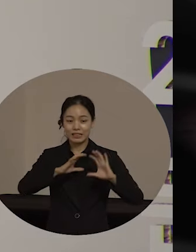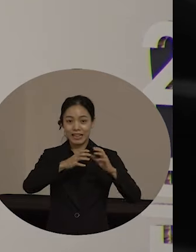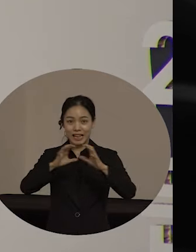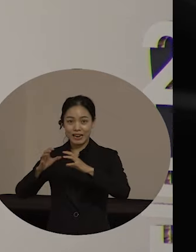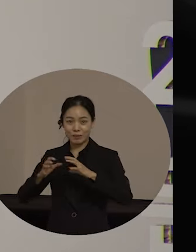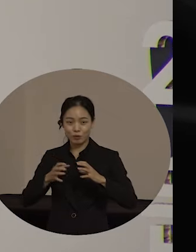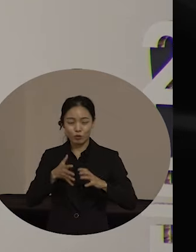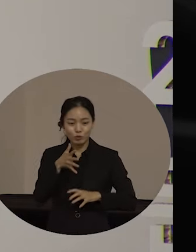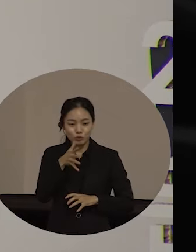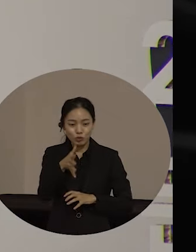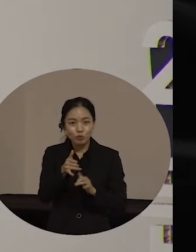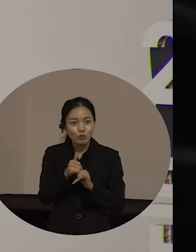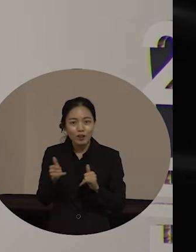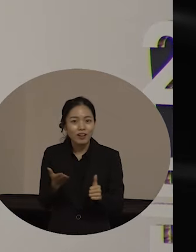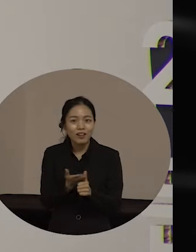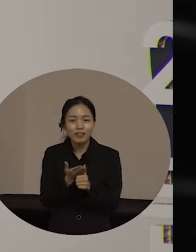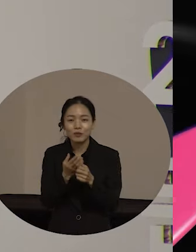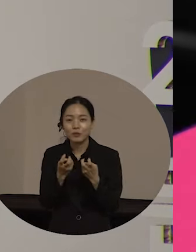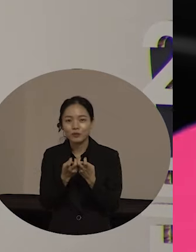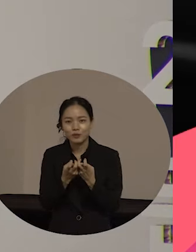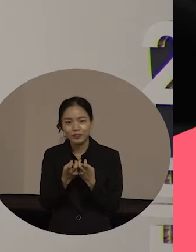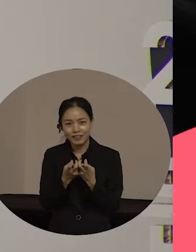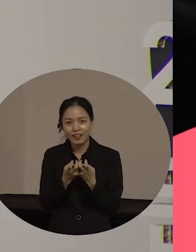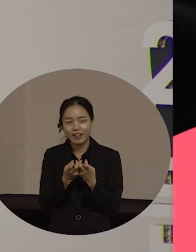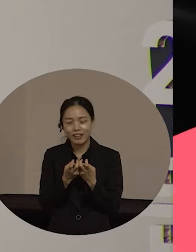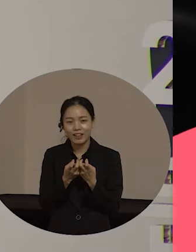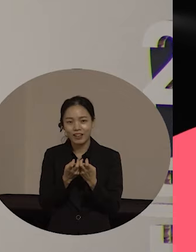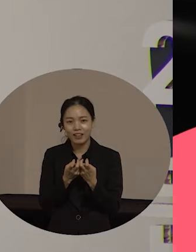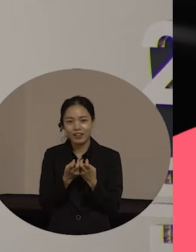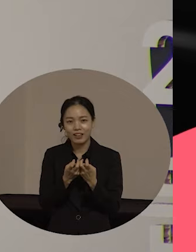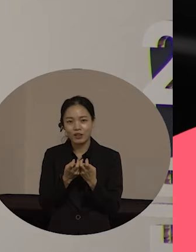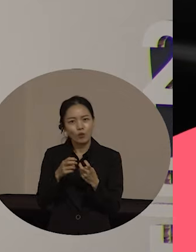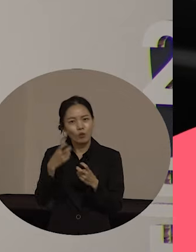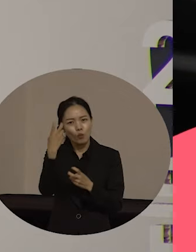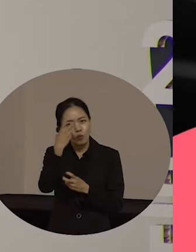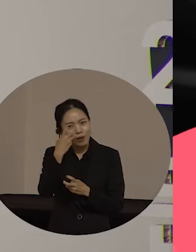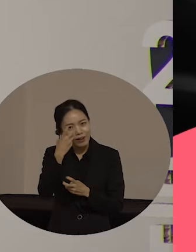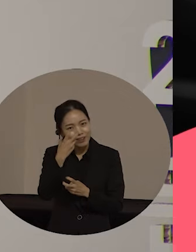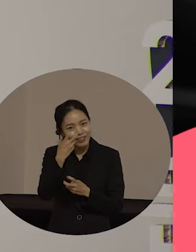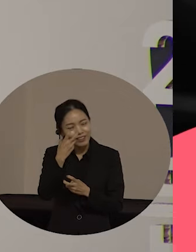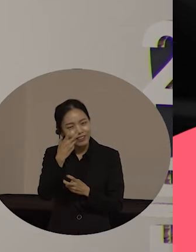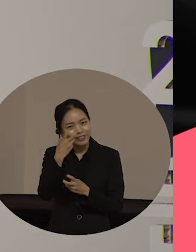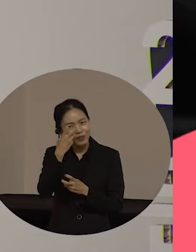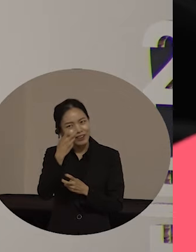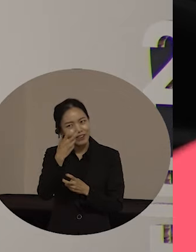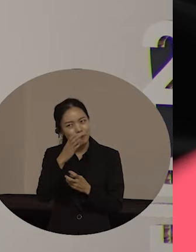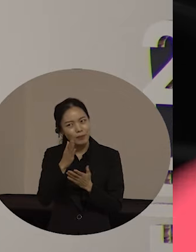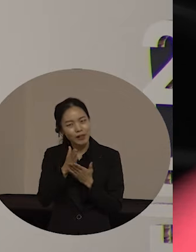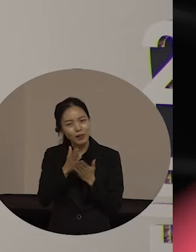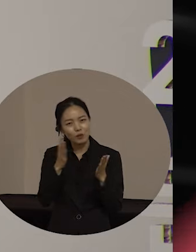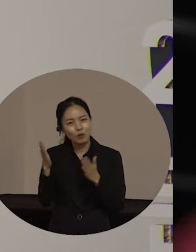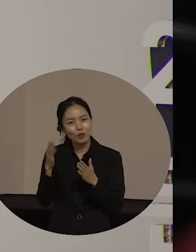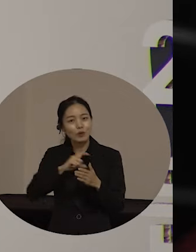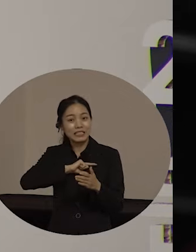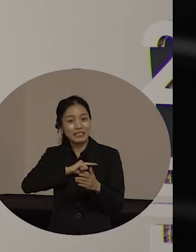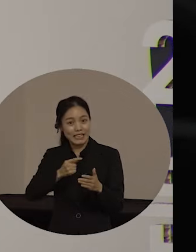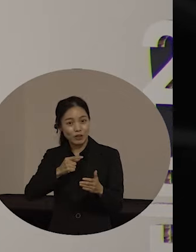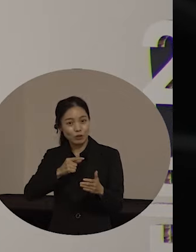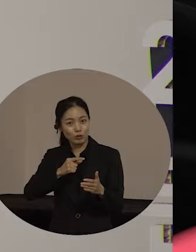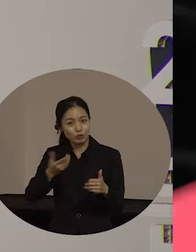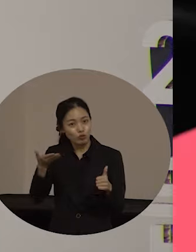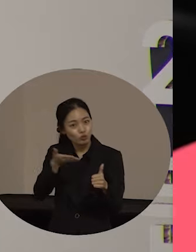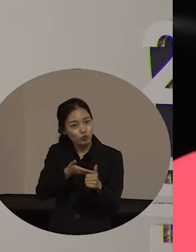부분에 대해서 일단 어떻게 그런 걸 양성하고 관리라기보다 뭐 자격을 주고 하는지에